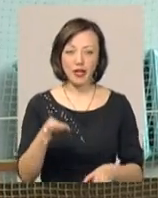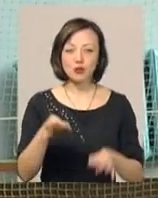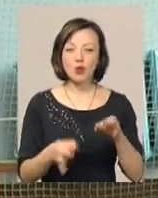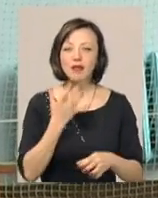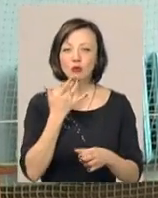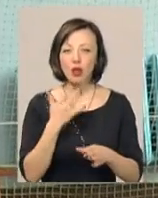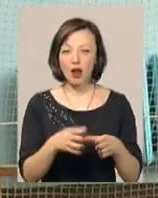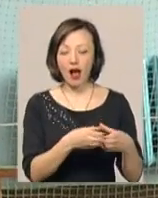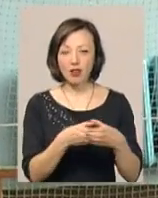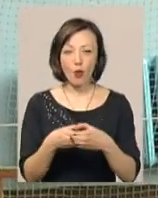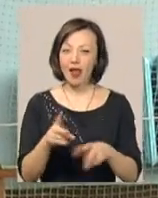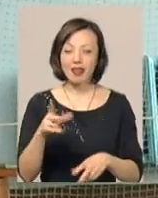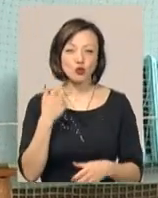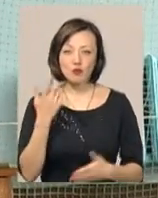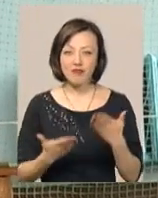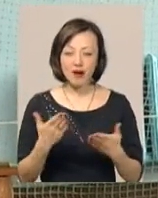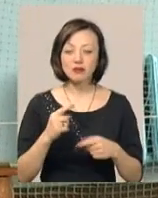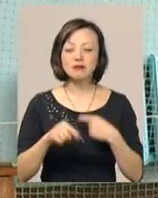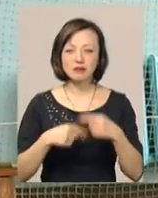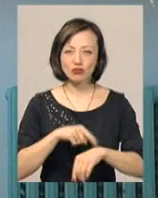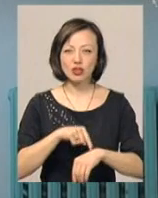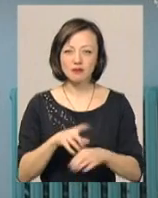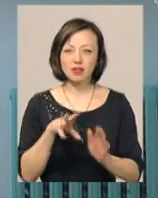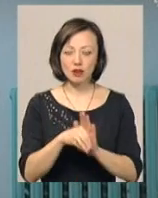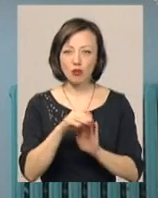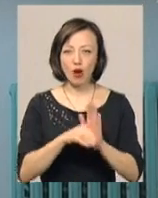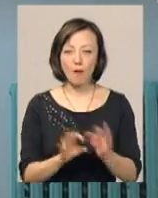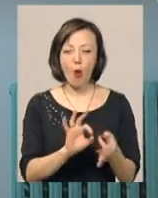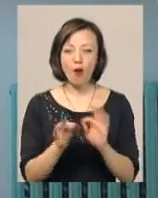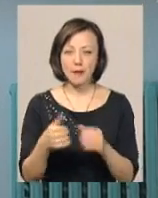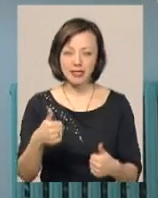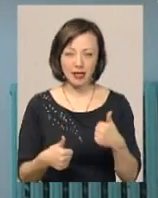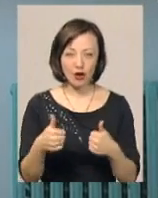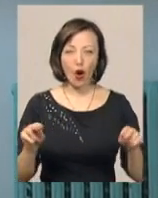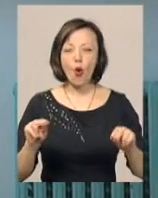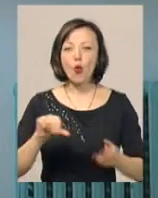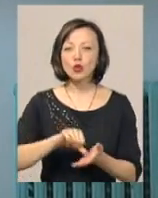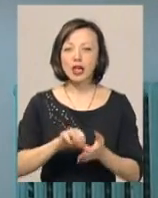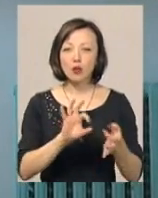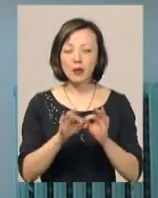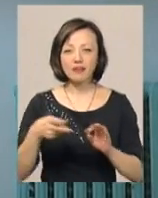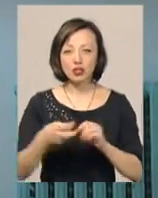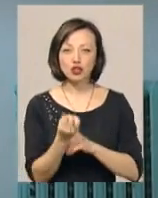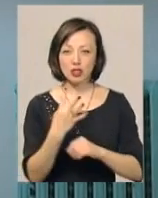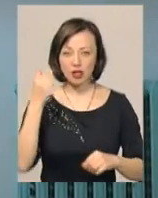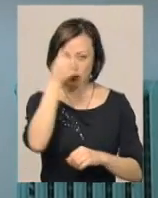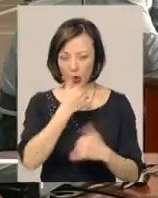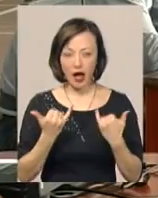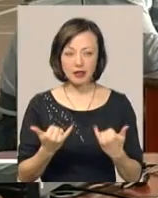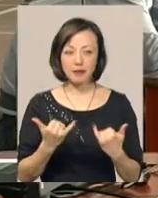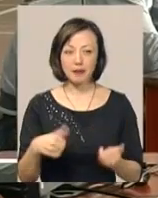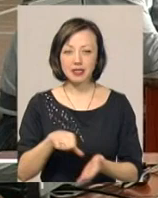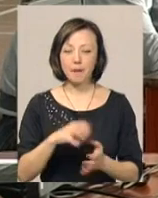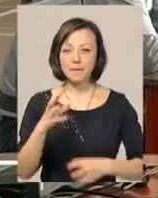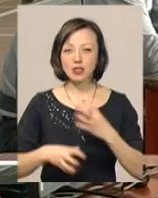національної категорії не сумнівається, за якийсь час гірьовий спорт увійде до програми Олімпійських ігор. Учасник Олімпіади 2014 року, а тепер